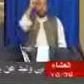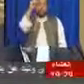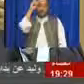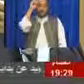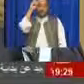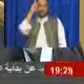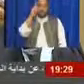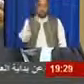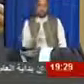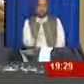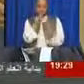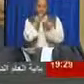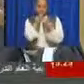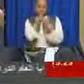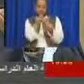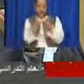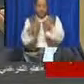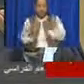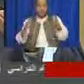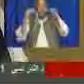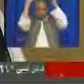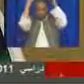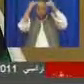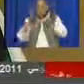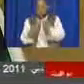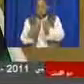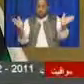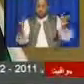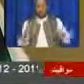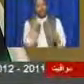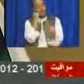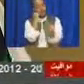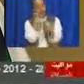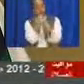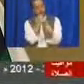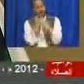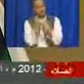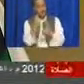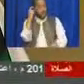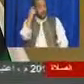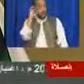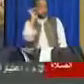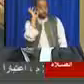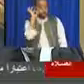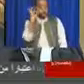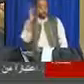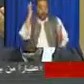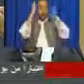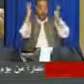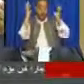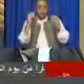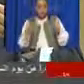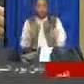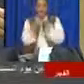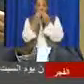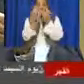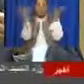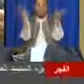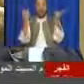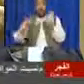مغفره الله التي هي جزاؤها جنه عرضها السماوات ما فيها ما في عاقل يختار غير الجنه وكذلك